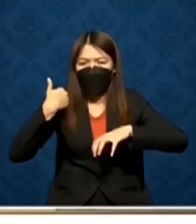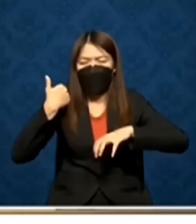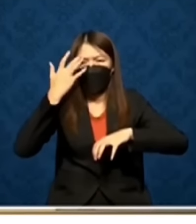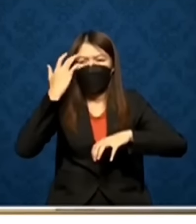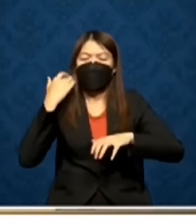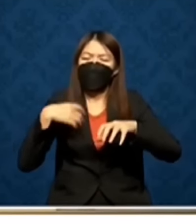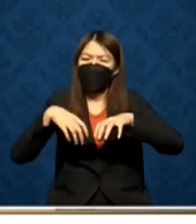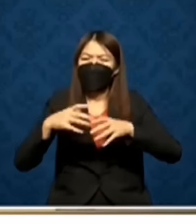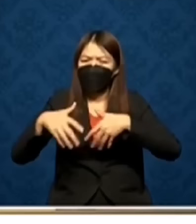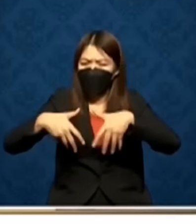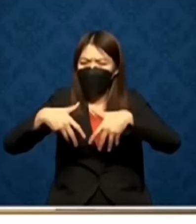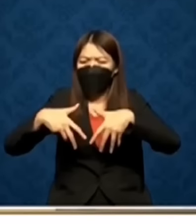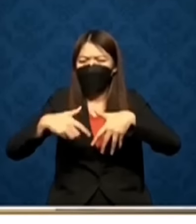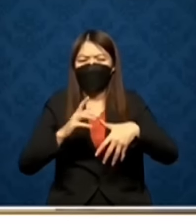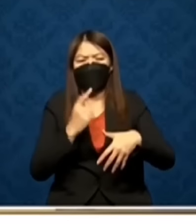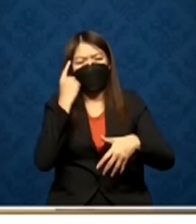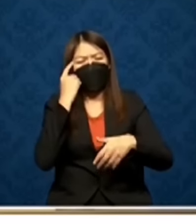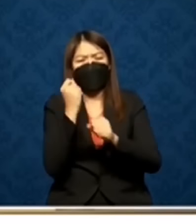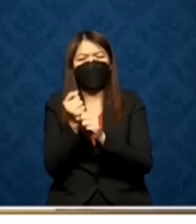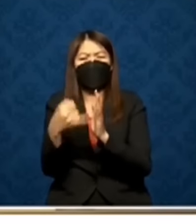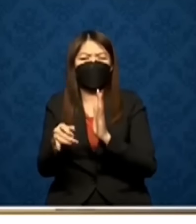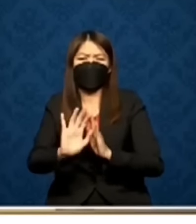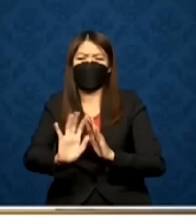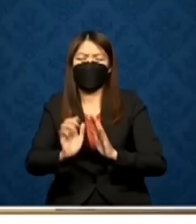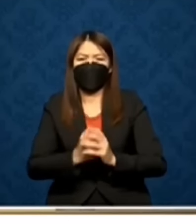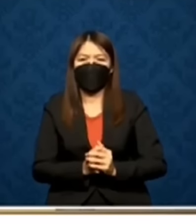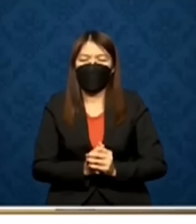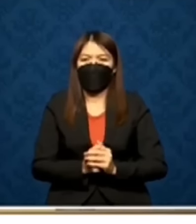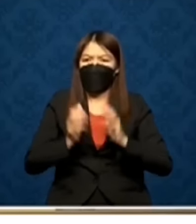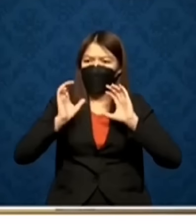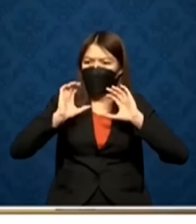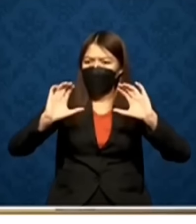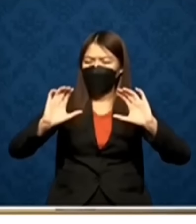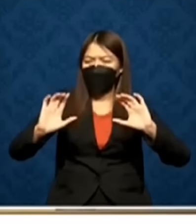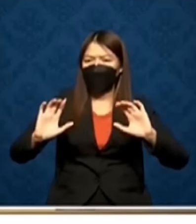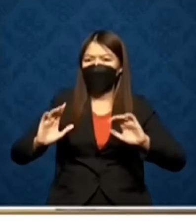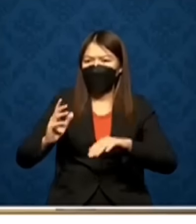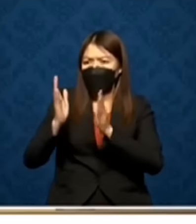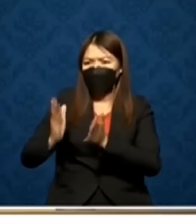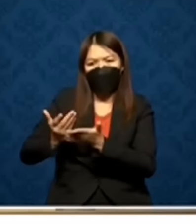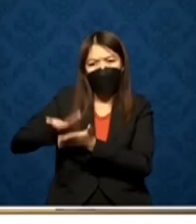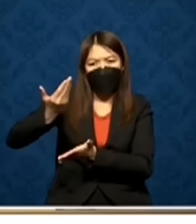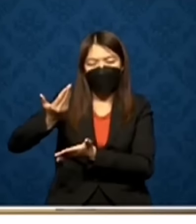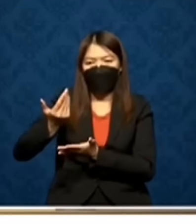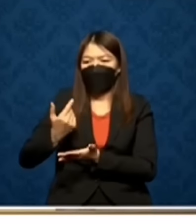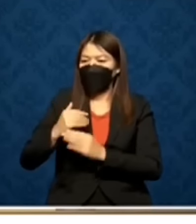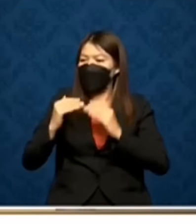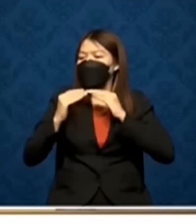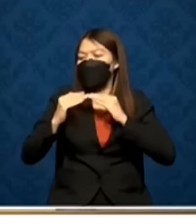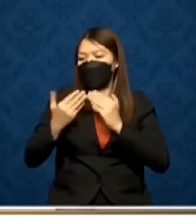จริงๆเขาไม่ได้บุกรุกหรอกครับแต่รัฐบาลให้นายทุนที่มีสิทธิ์เหนือประชาช